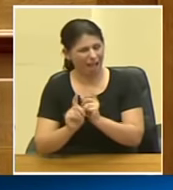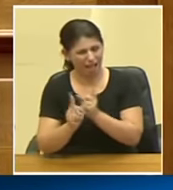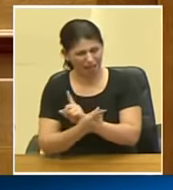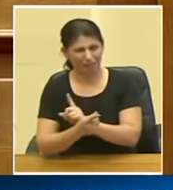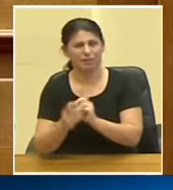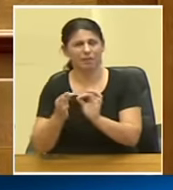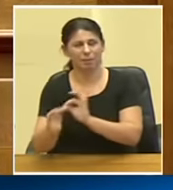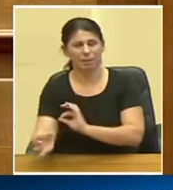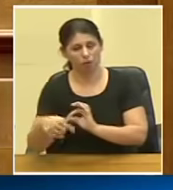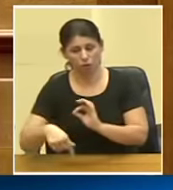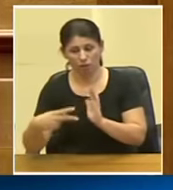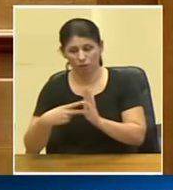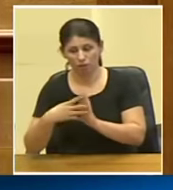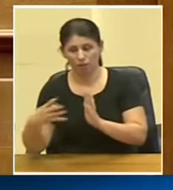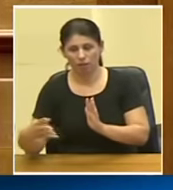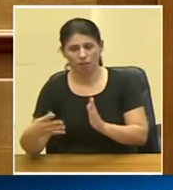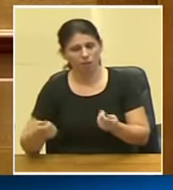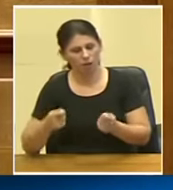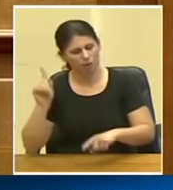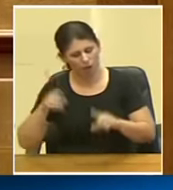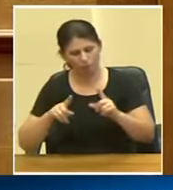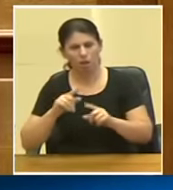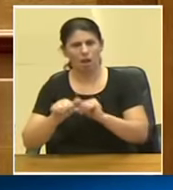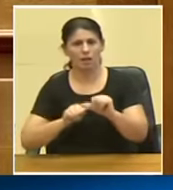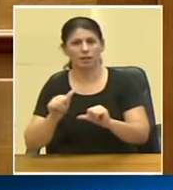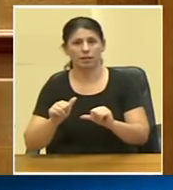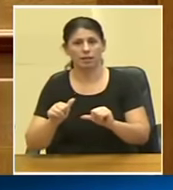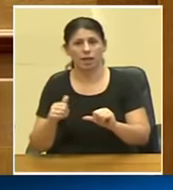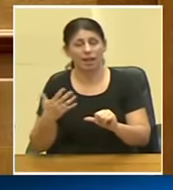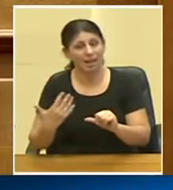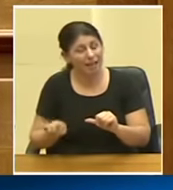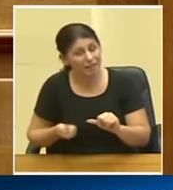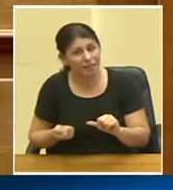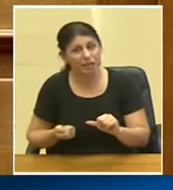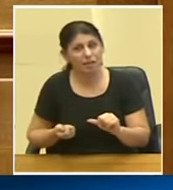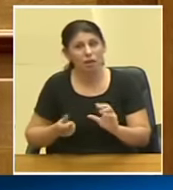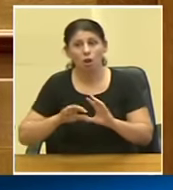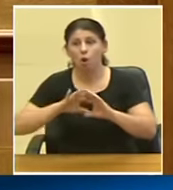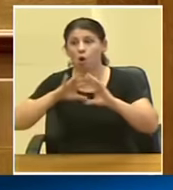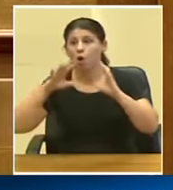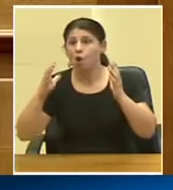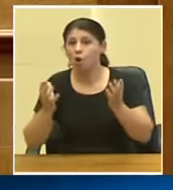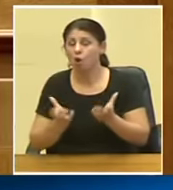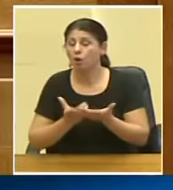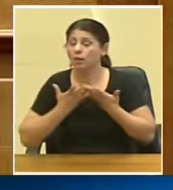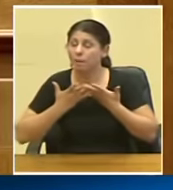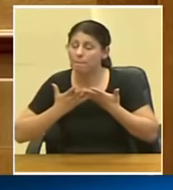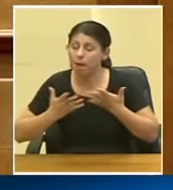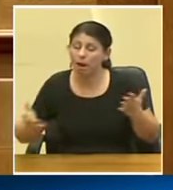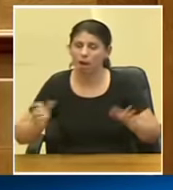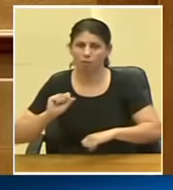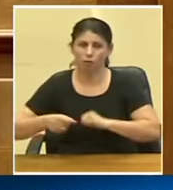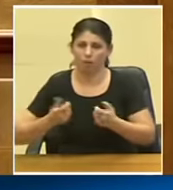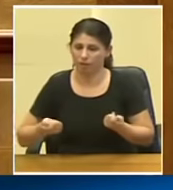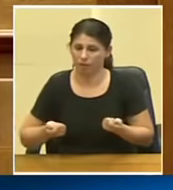το 19, έχουμε κάνει κάποιες αλλαγές. Αλλά έχει γίνει ολόκληρο, ένα μεγάλη προσπάθεια να